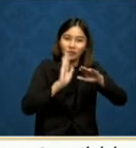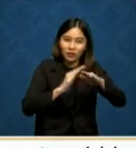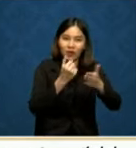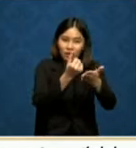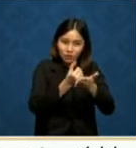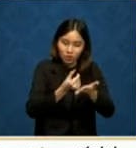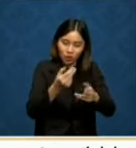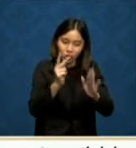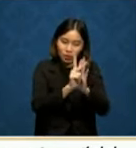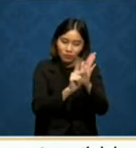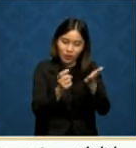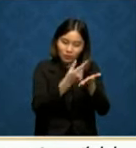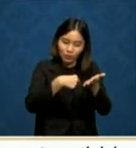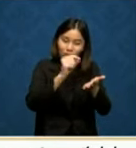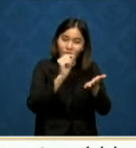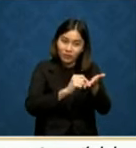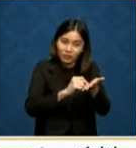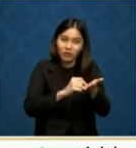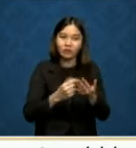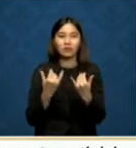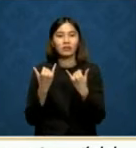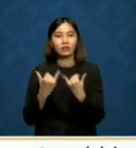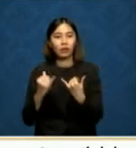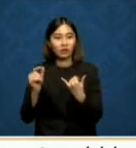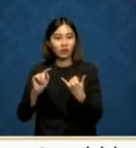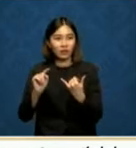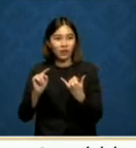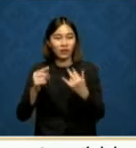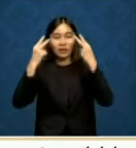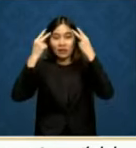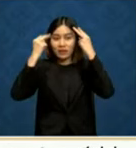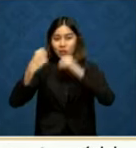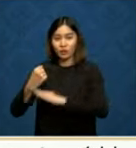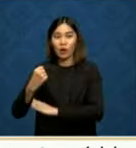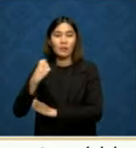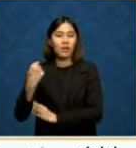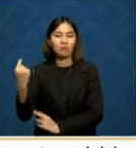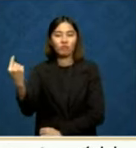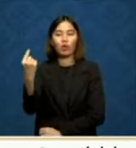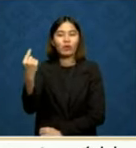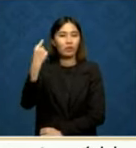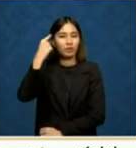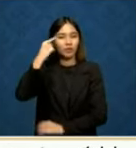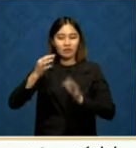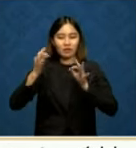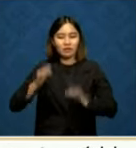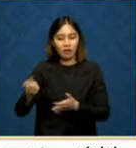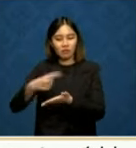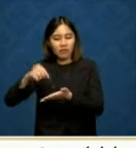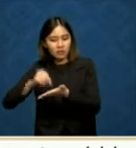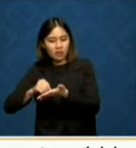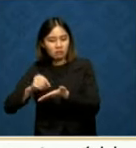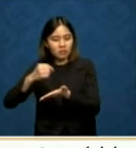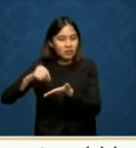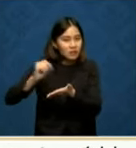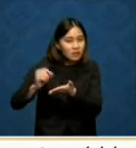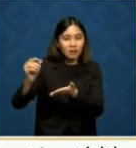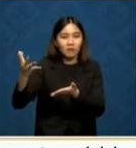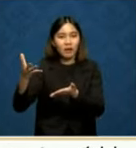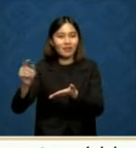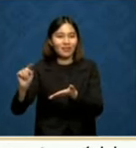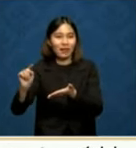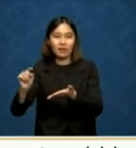เซนBERธิรัี้เพระว่าจริๆแล้ขนานี้mundายเป็ว่า ถ้านายกมอมนาศคนเดียวในการตดถึงใจวจะเซรไมเซนกฎหมายเฉบรนี้